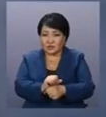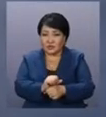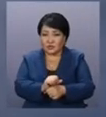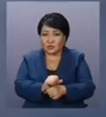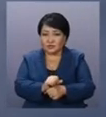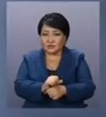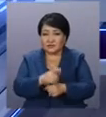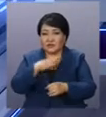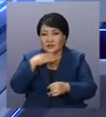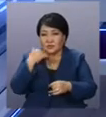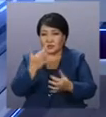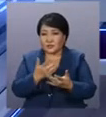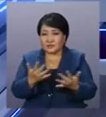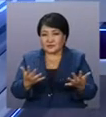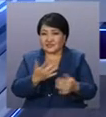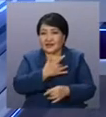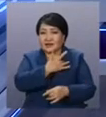салалы жарақаттар,